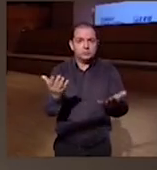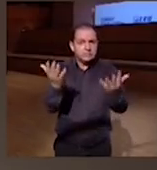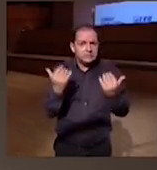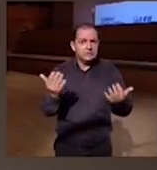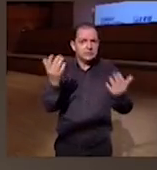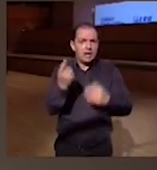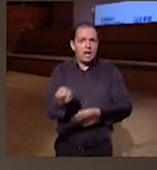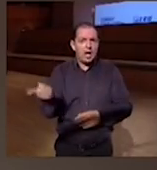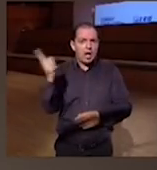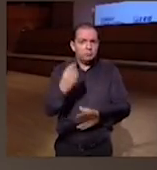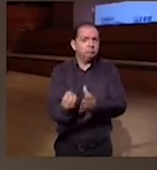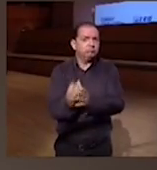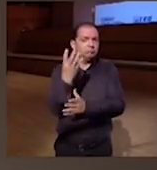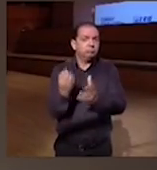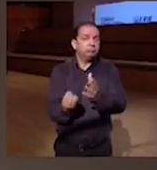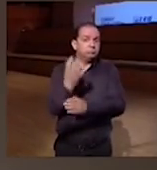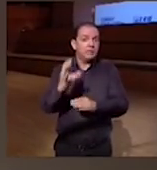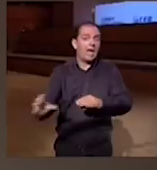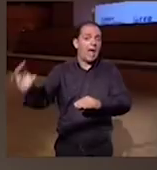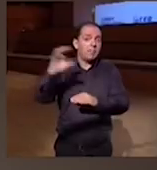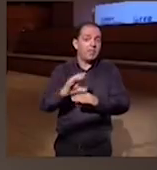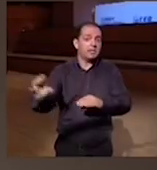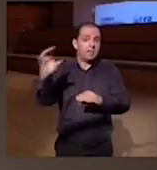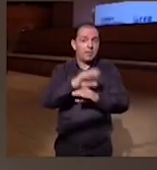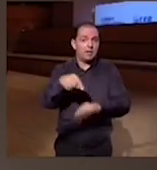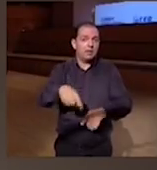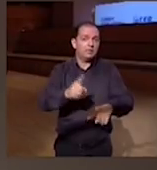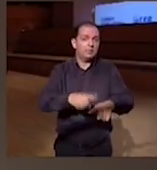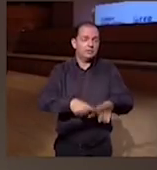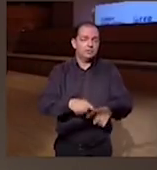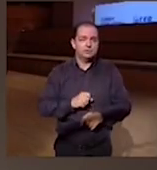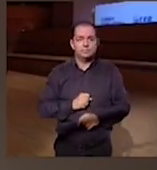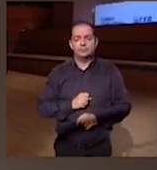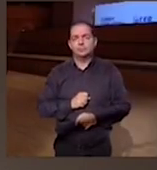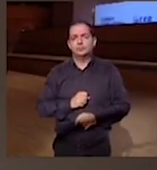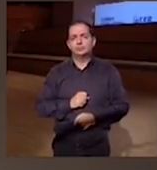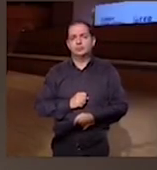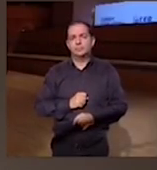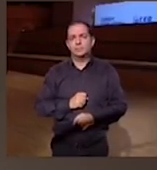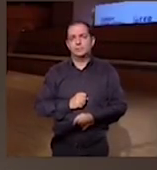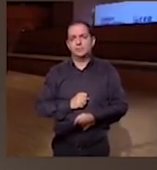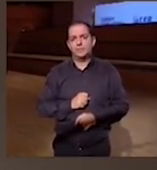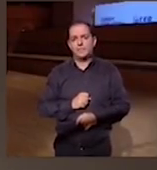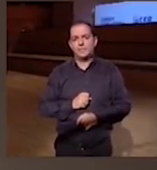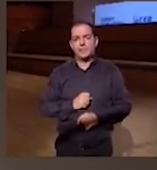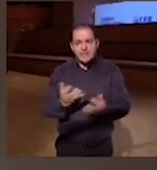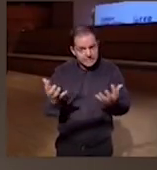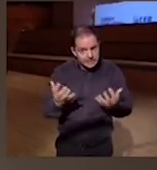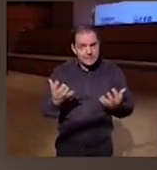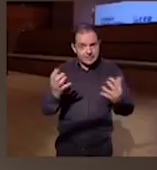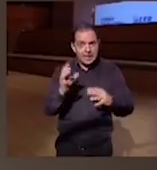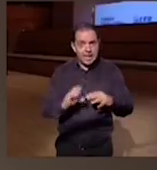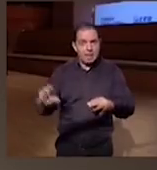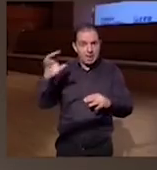δυνατότητα να έχουμε περισσότερες ξένες επενδύσεις. ελκύουν ξένες επενδύσεις, αλλά δεν